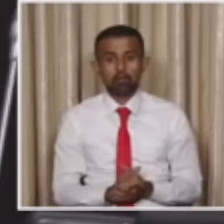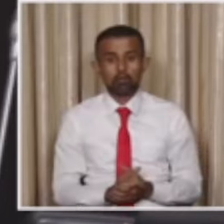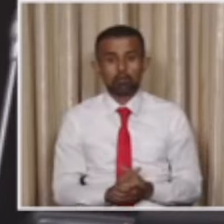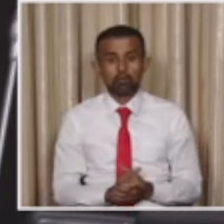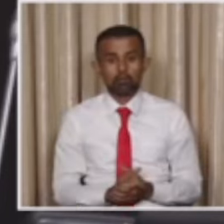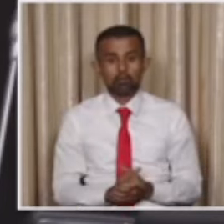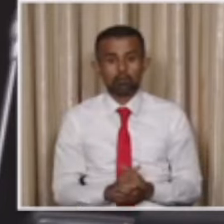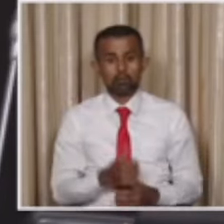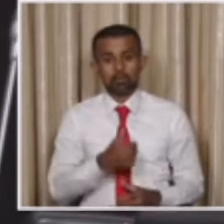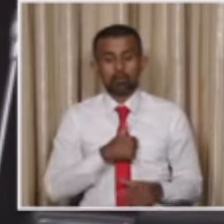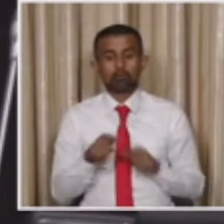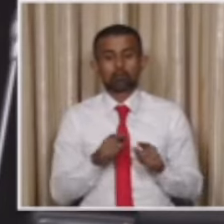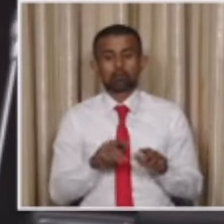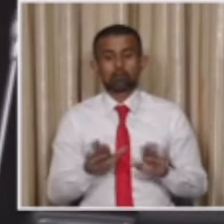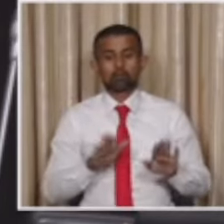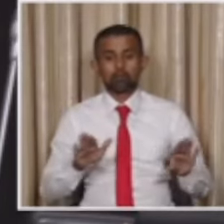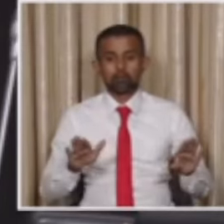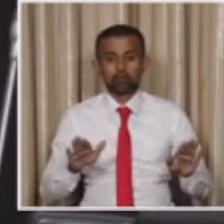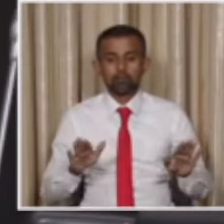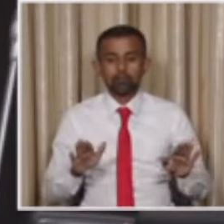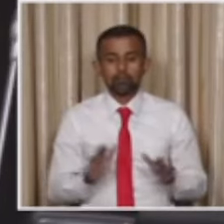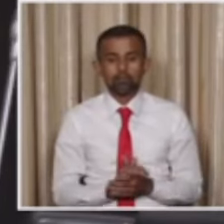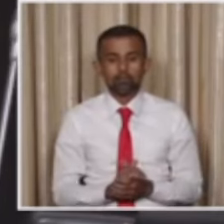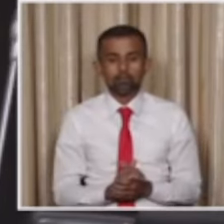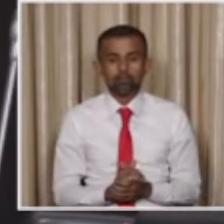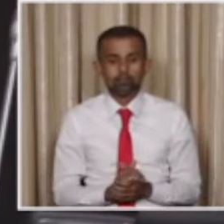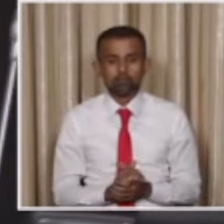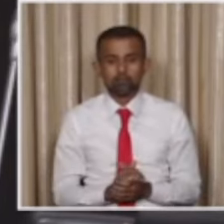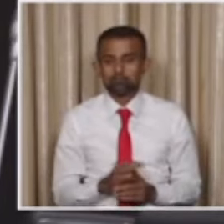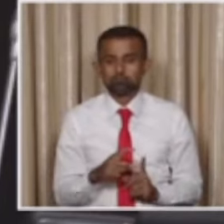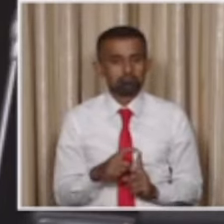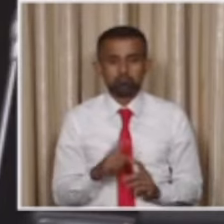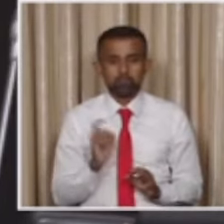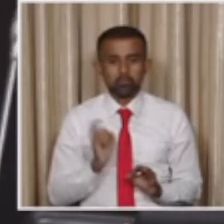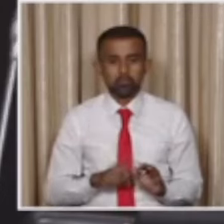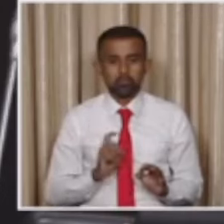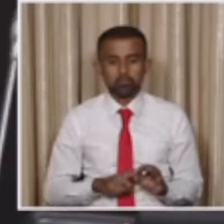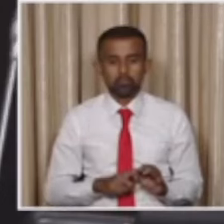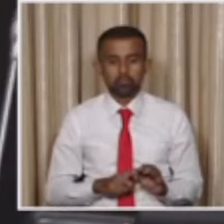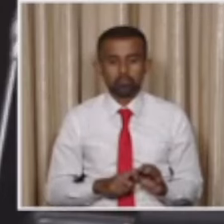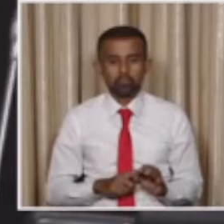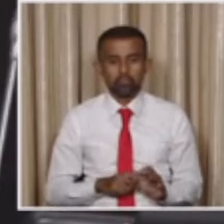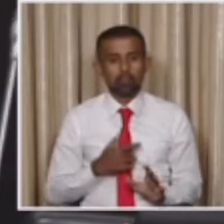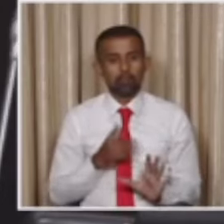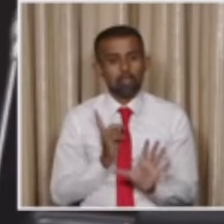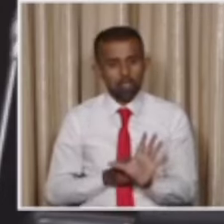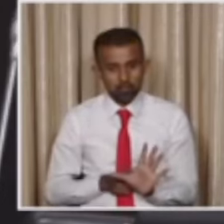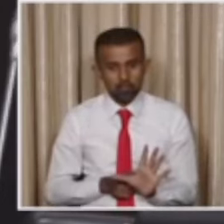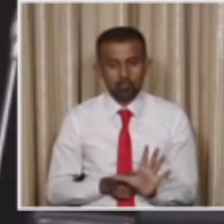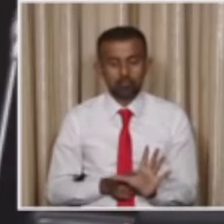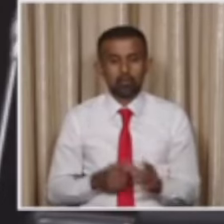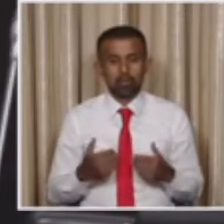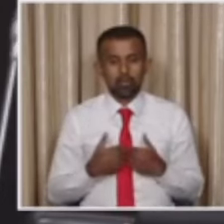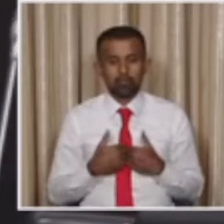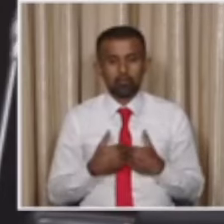දැන් ඔහුට ඕන විදිහට තමයි ඔක්කොම පාලනය කරන්නේ. මේක හරි බරපතල ප්‍රශ්නයක්. අපිට හැමදාම අපේ